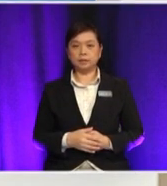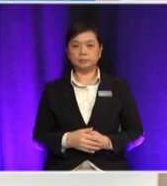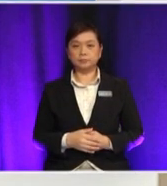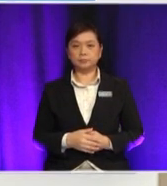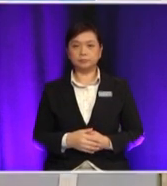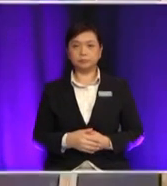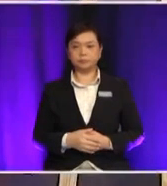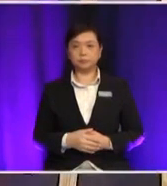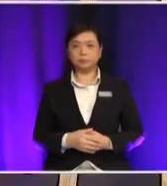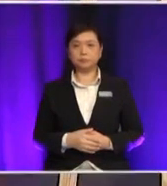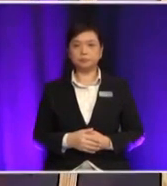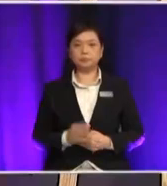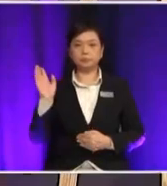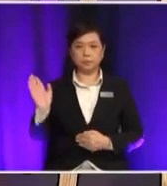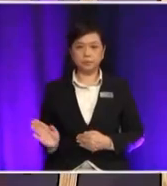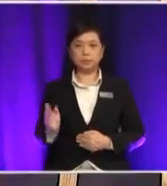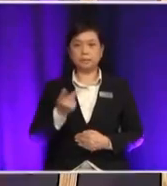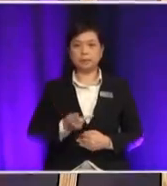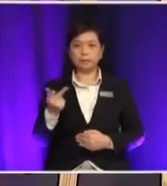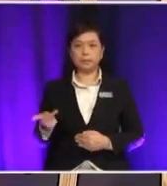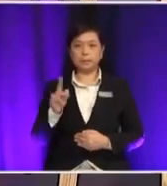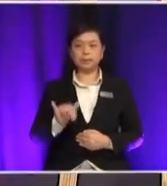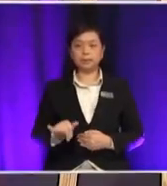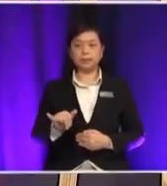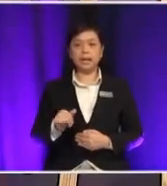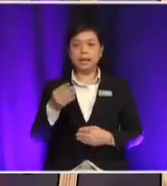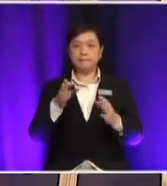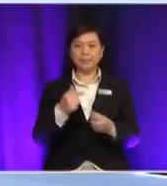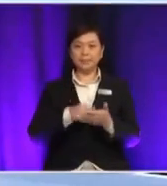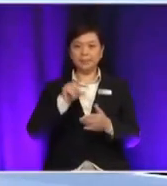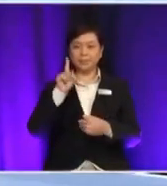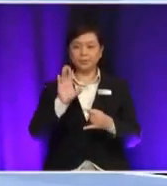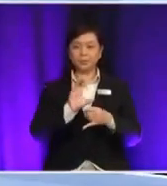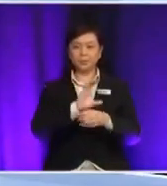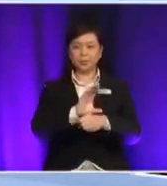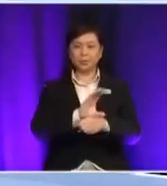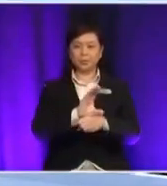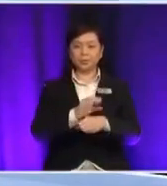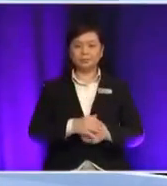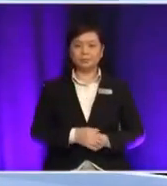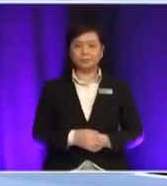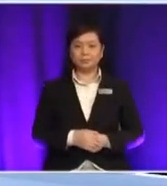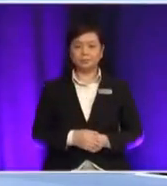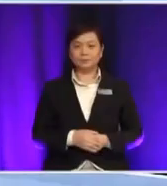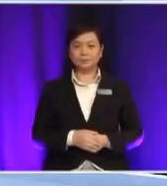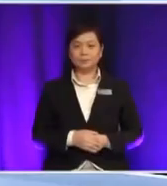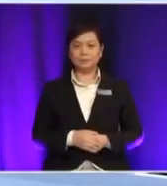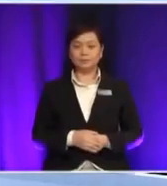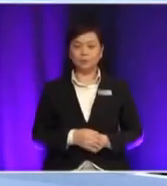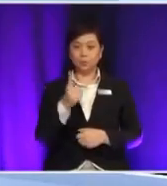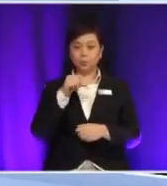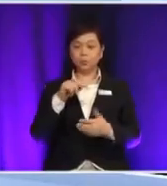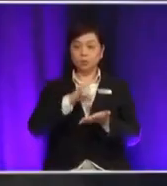so Ini semua adalah perkara-pekara yang penting yang belajar murid-murid harus tahu oke baiklah itu untuk persamaan